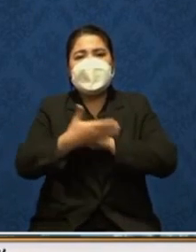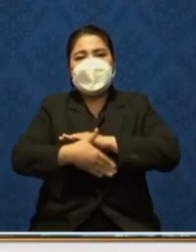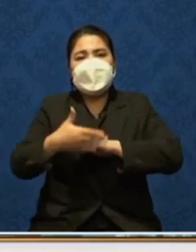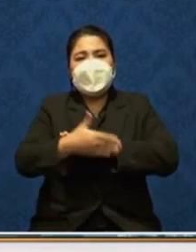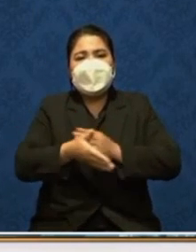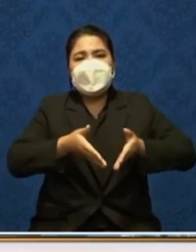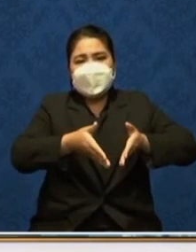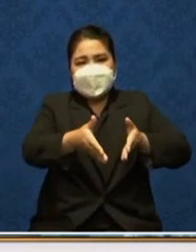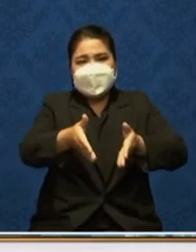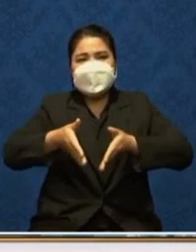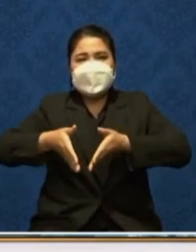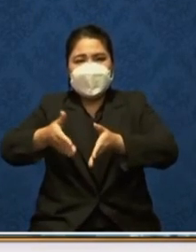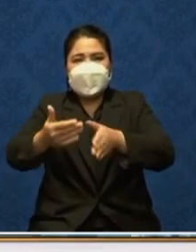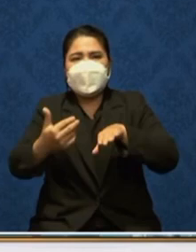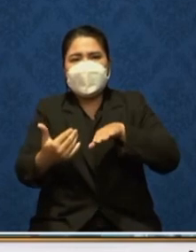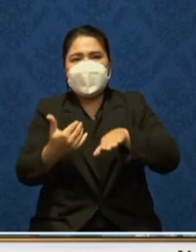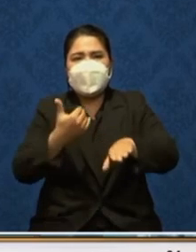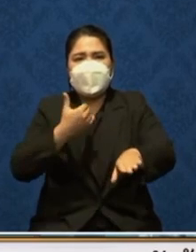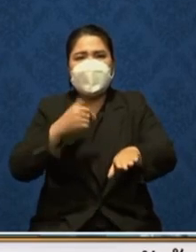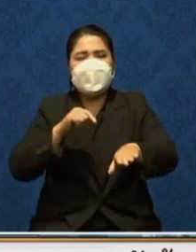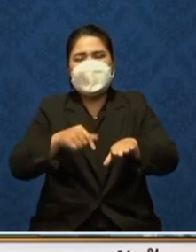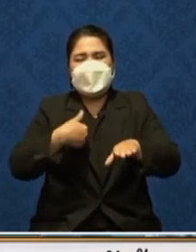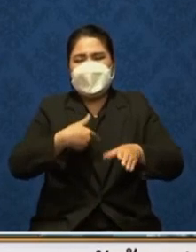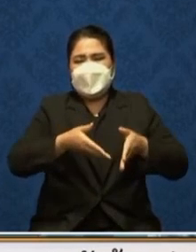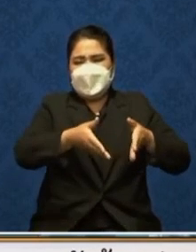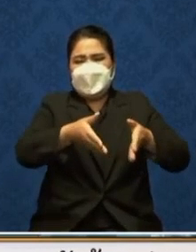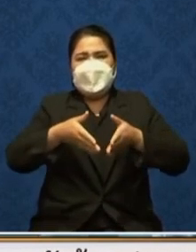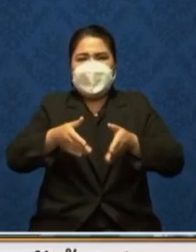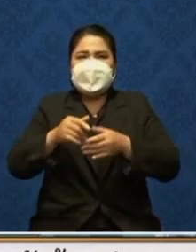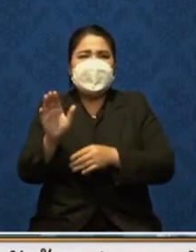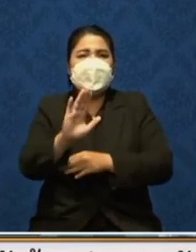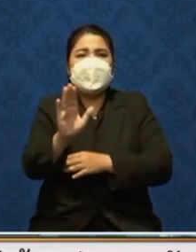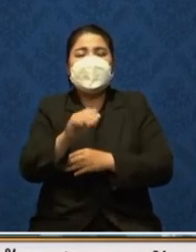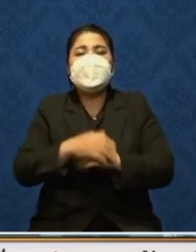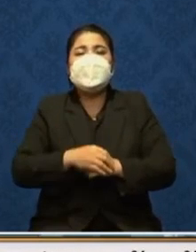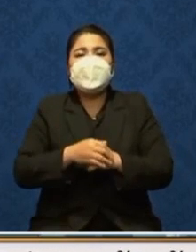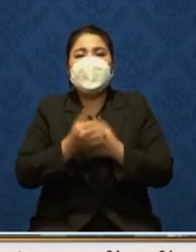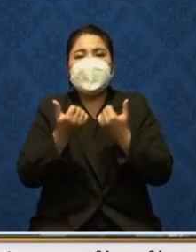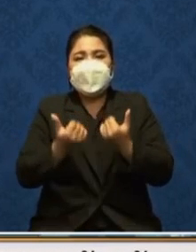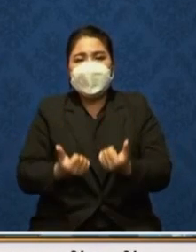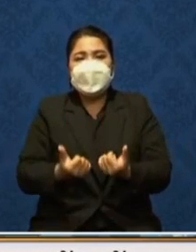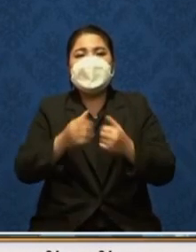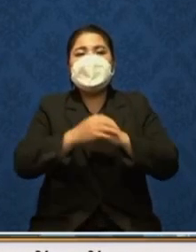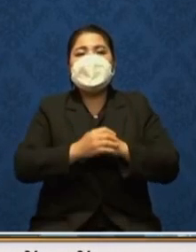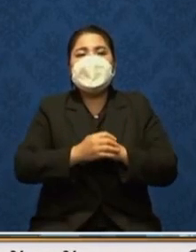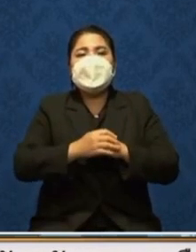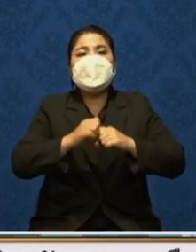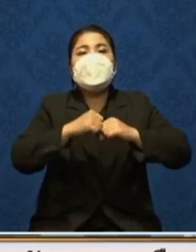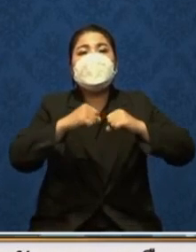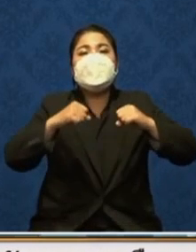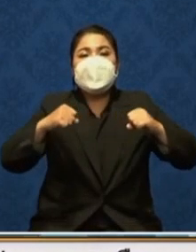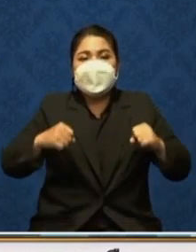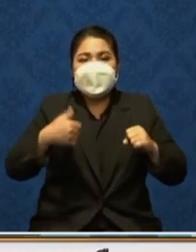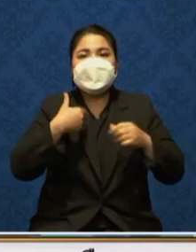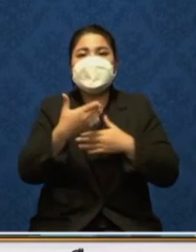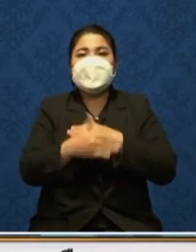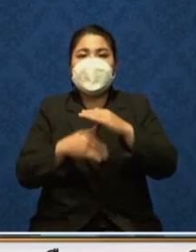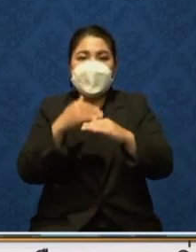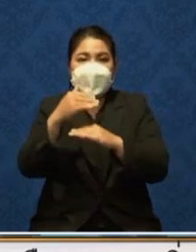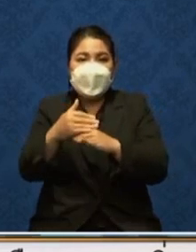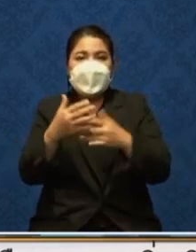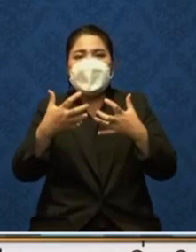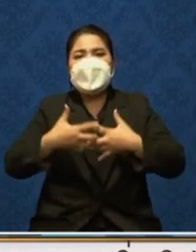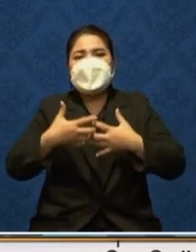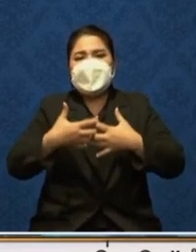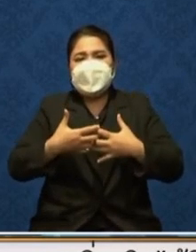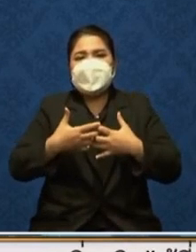ขยายไปทั่วประเทศไมไดเน้ทำเฉพาะเก้าแกนแลวกถือโอกาสในการแผกขยายรถไฟทางคู่พันายอุตสาหกรมขึมาไม่ได